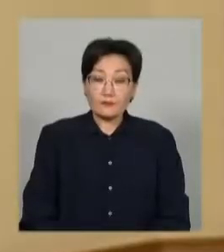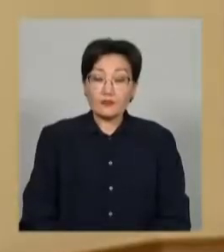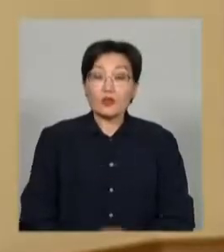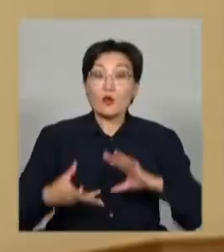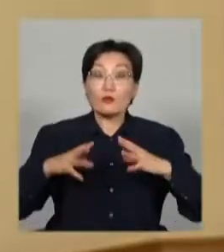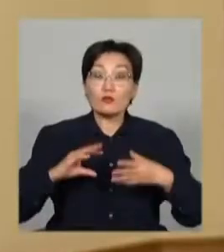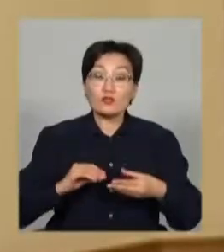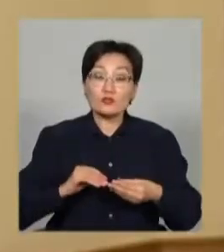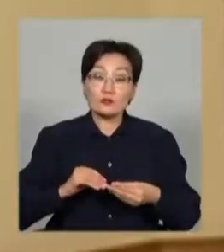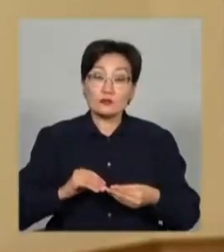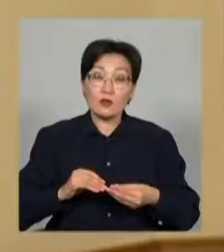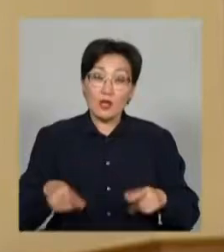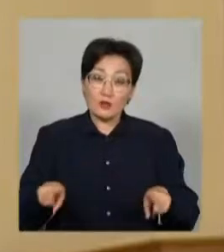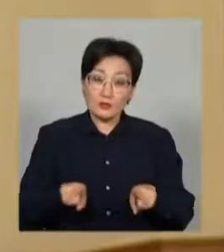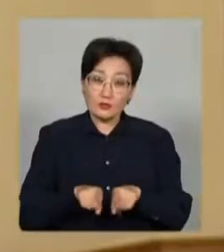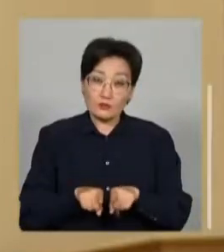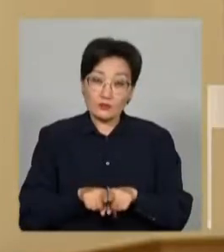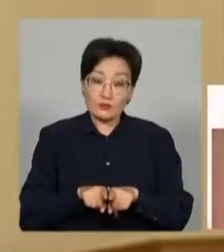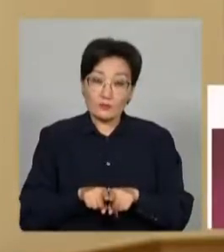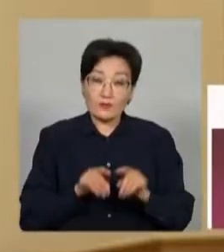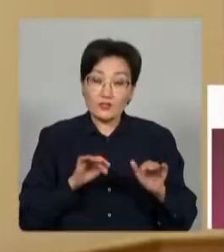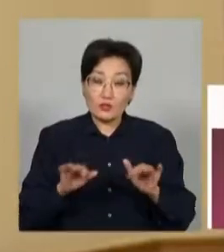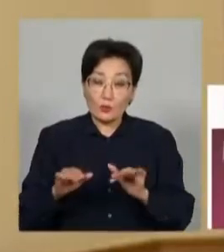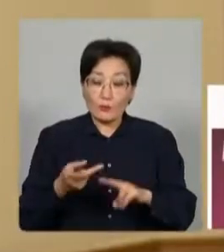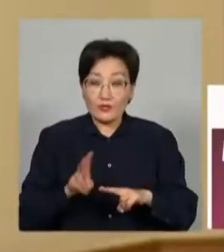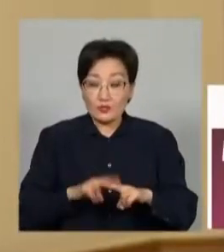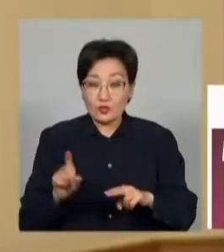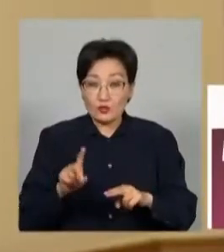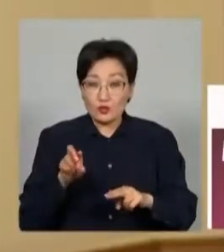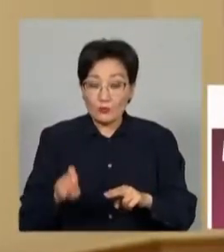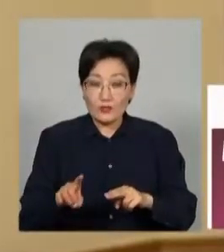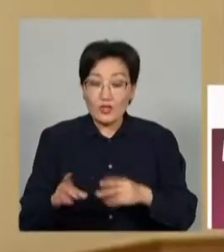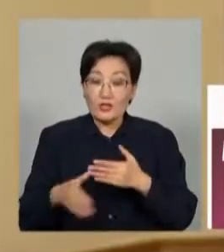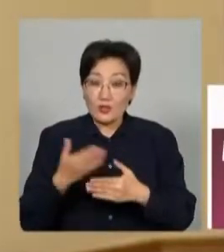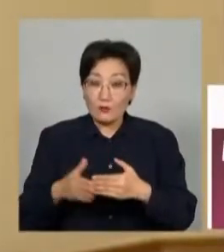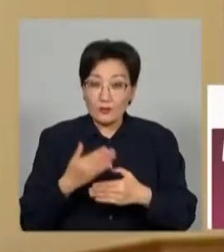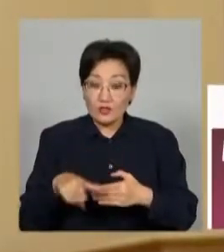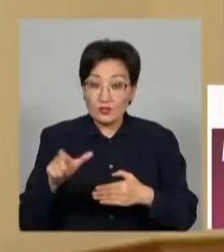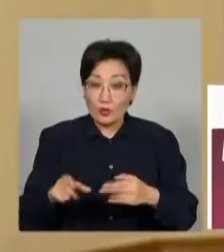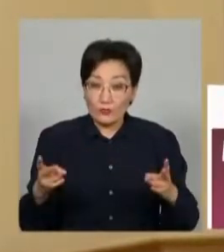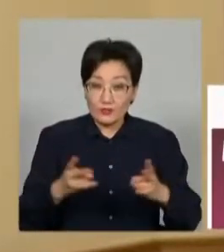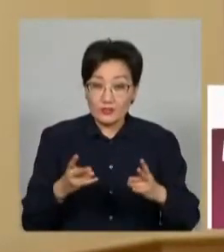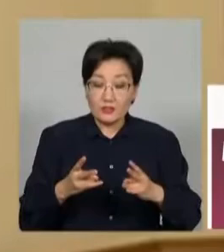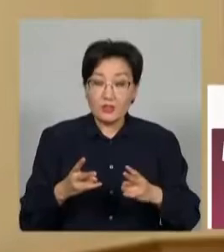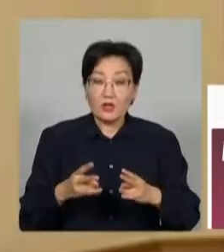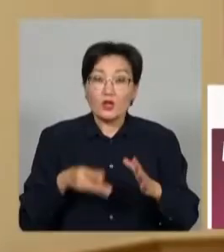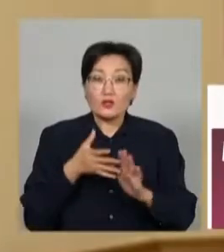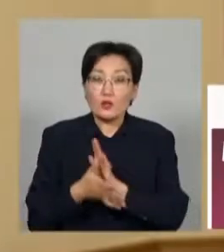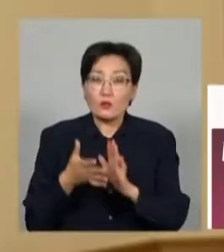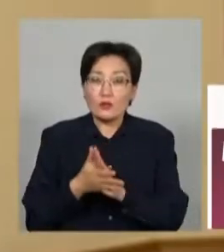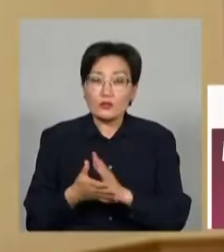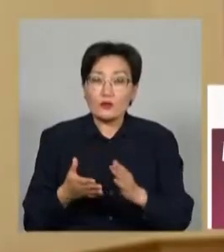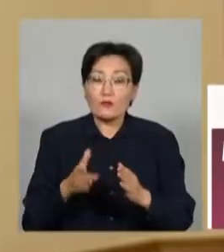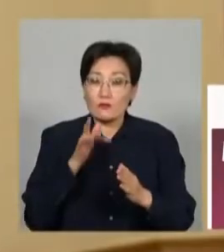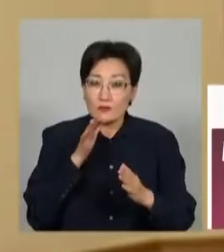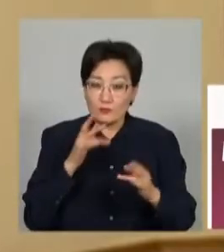получается такой вот механизм, при котором, чтобы привлечь к ответственности человека, нужно затратить очень большое количество